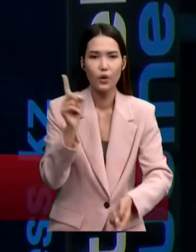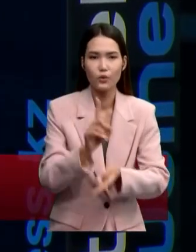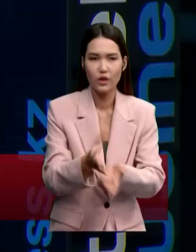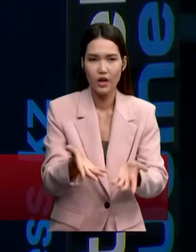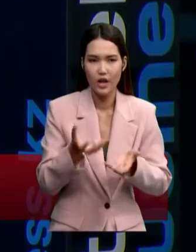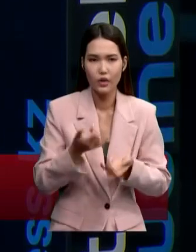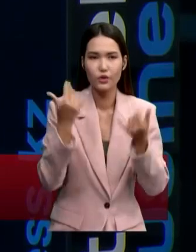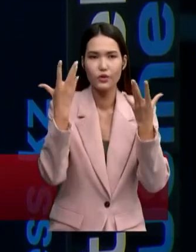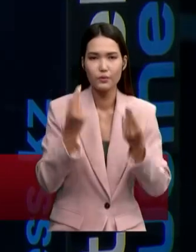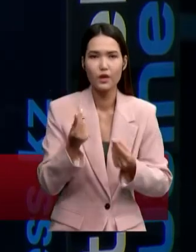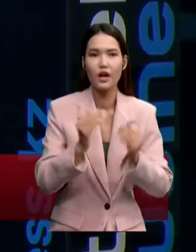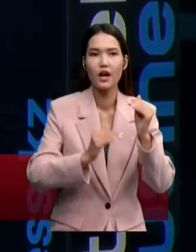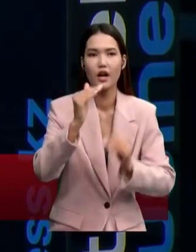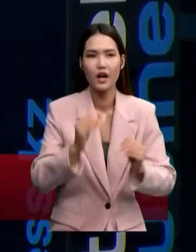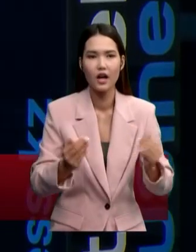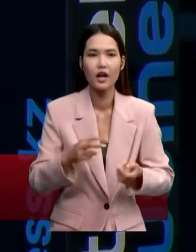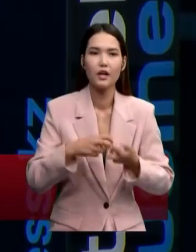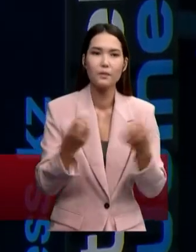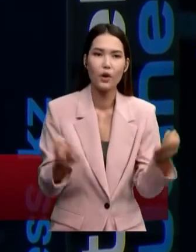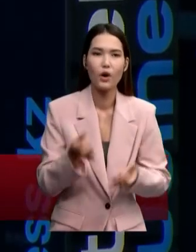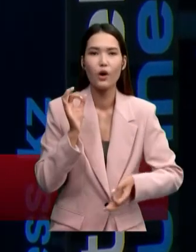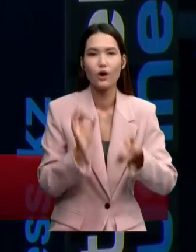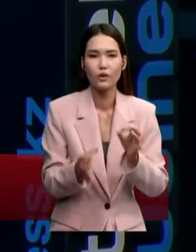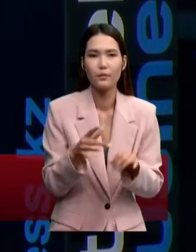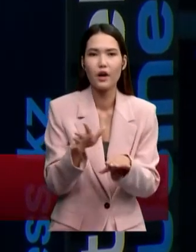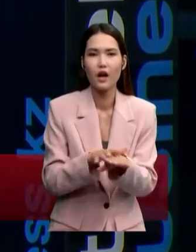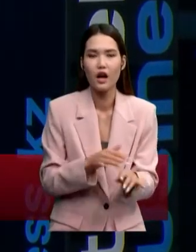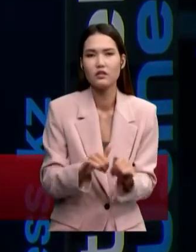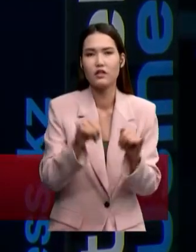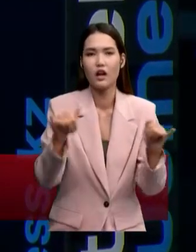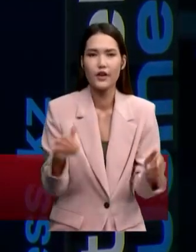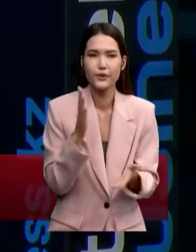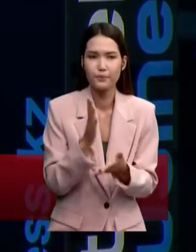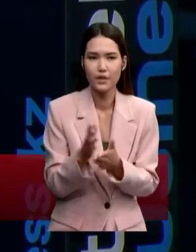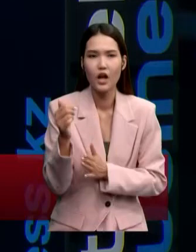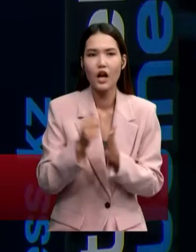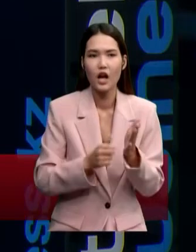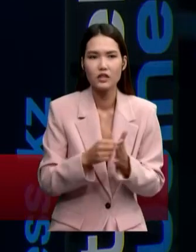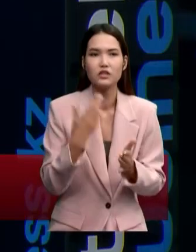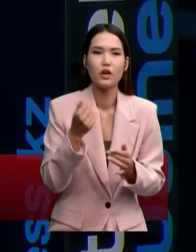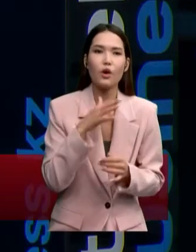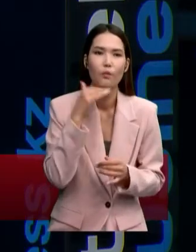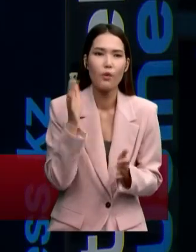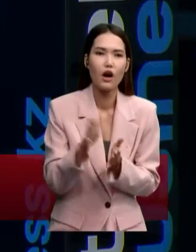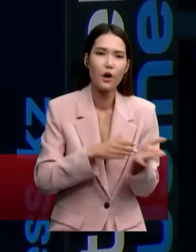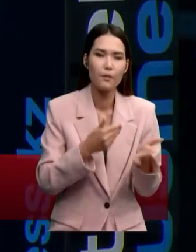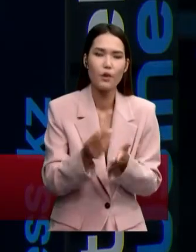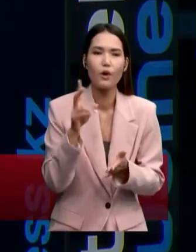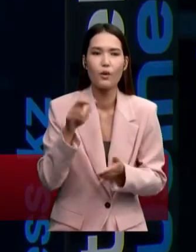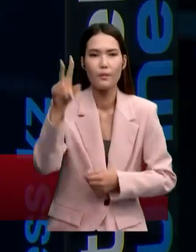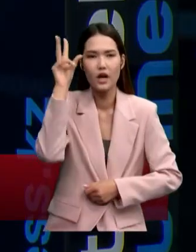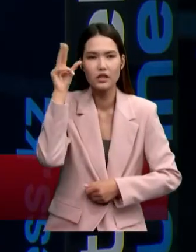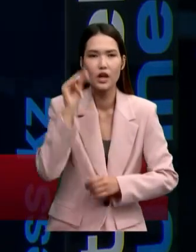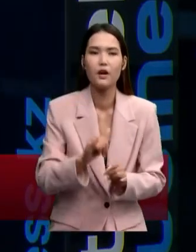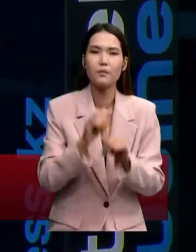шешімі. Бүгінде инфляция қарқыны бәсеңдесе де нормадан әлі де асып тұр. Өйткені елдегі жанар жағармай бағасы мен коммуналдық тарифтердің